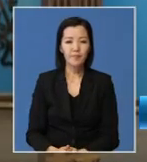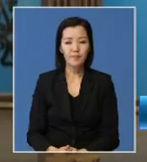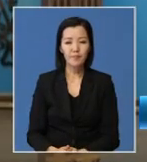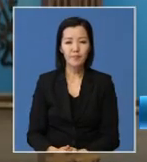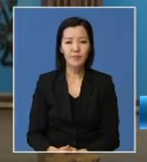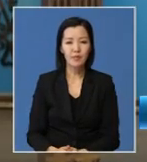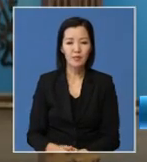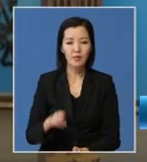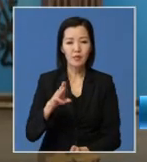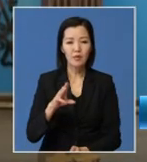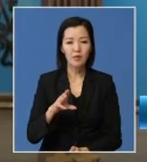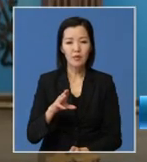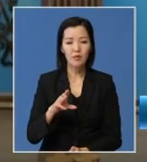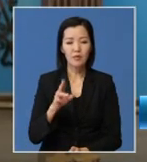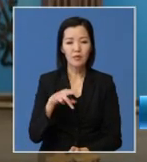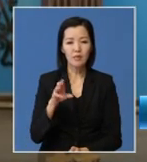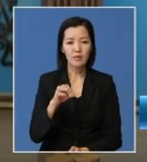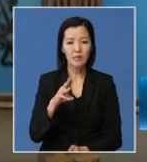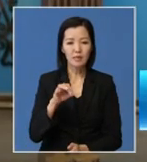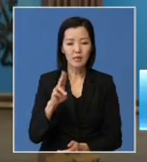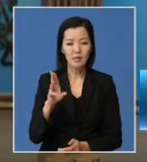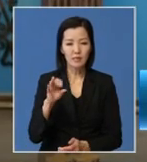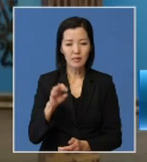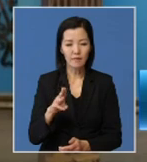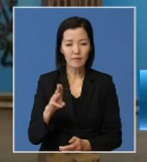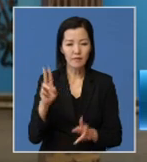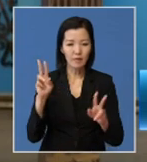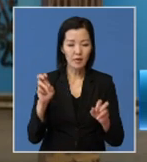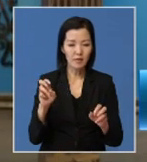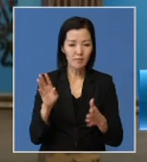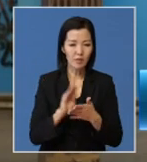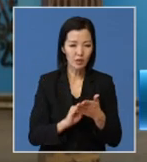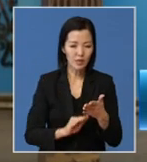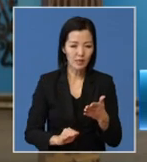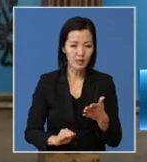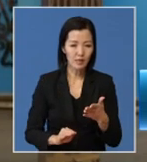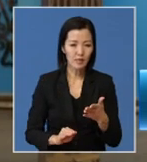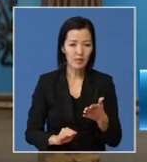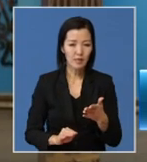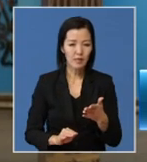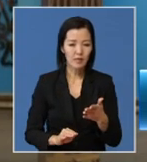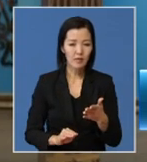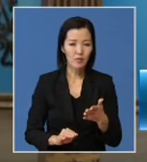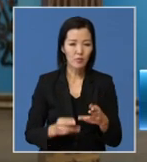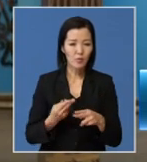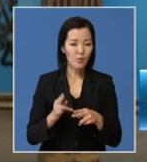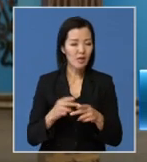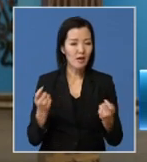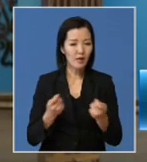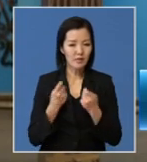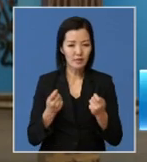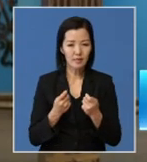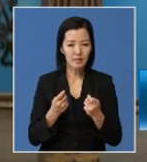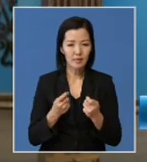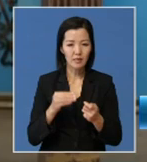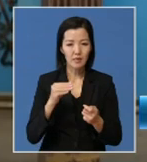Кемел Тоқаевты өз айтып жатамыз, ой, детективтің королі деп. Одан кейін осы жанрда жазатындар өзі сиреп кетті. Сондықтан осы